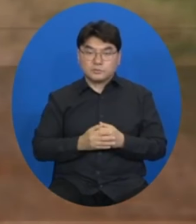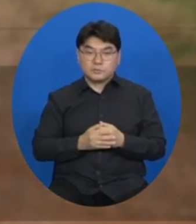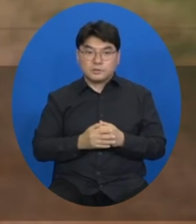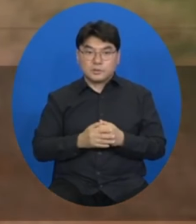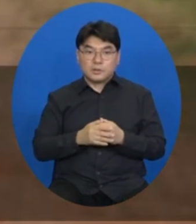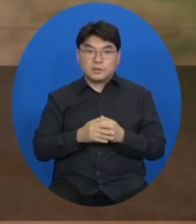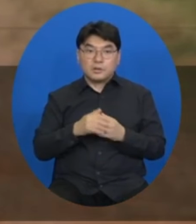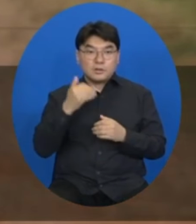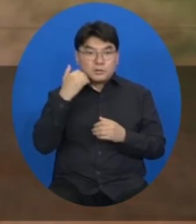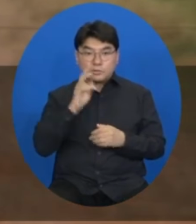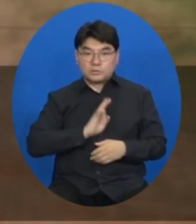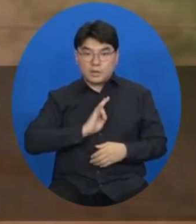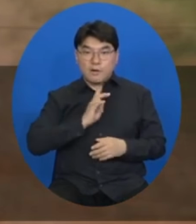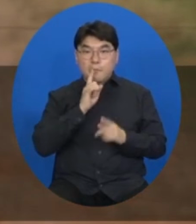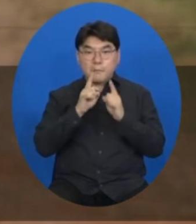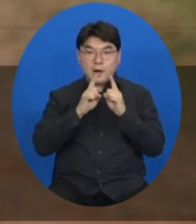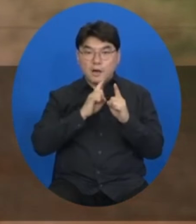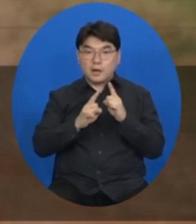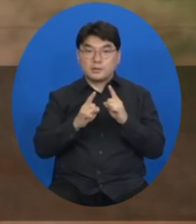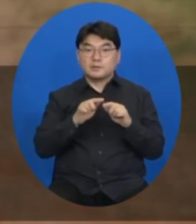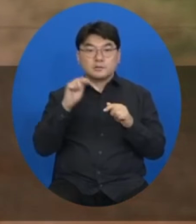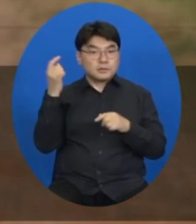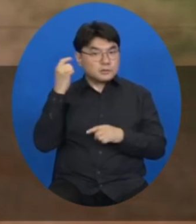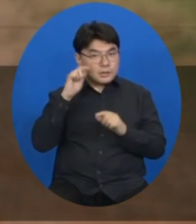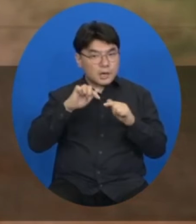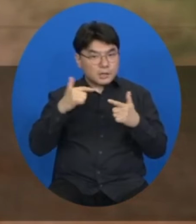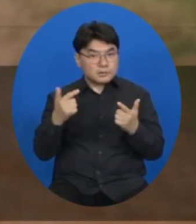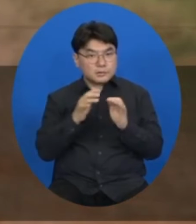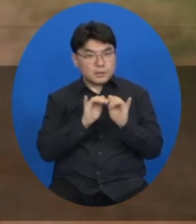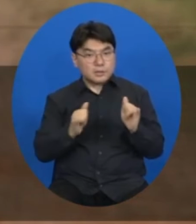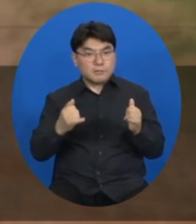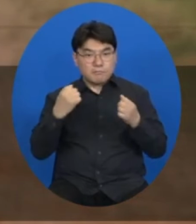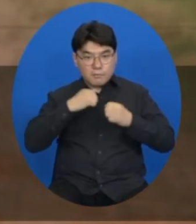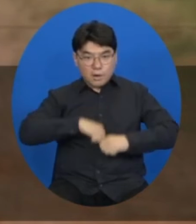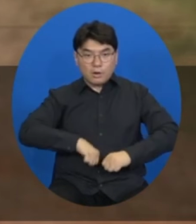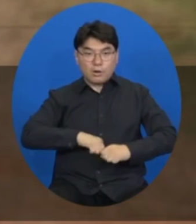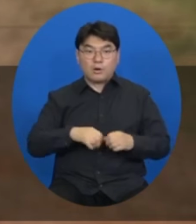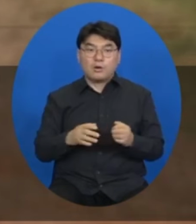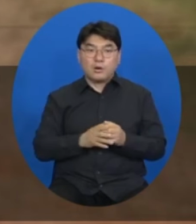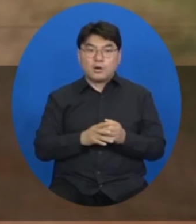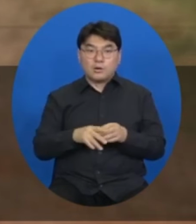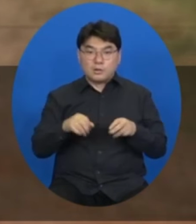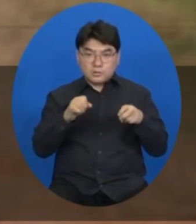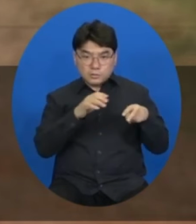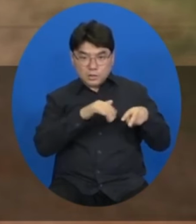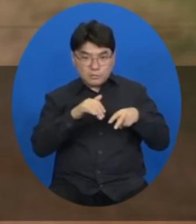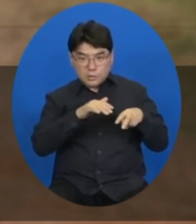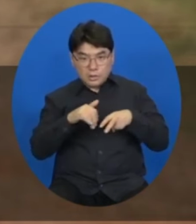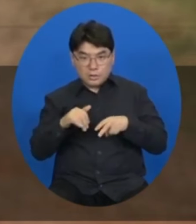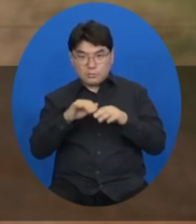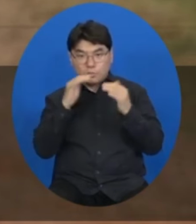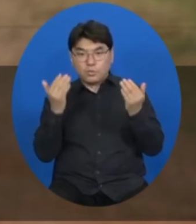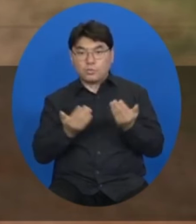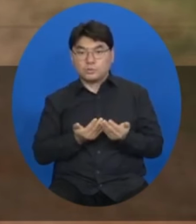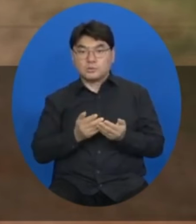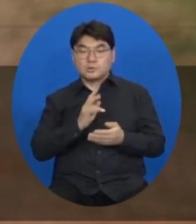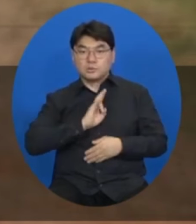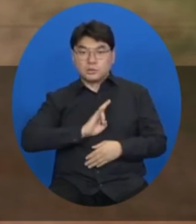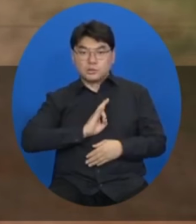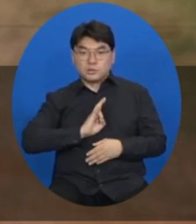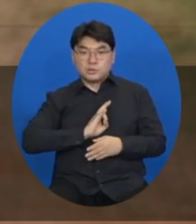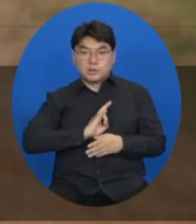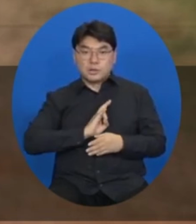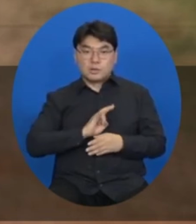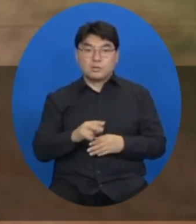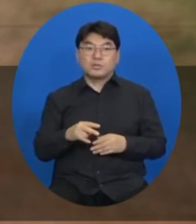선지자의 말을 듣지 아니하면 멸망받을 것이다 또한 사무엘 때부터 이어 말한 모든 선지자도 이때를